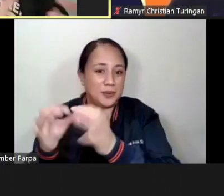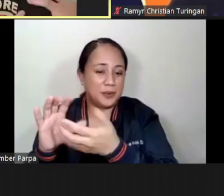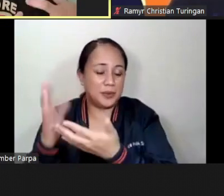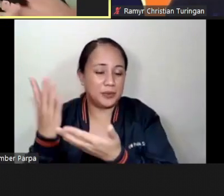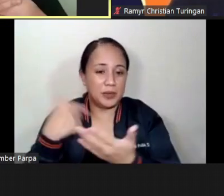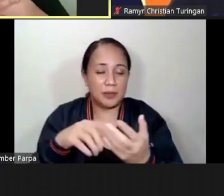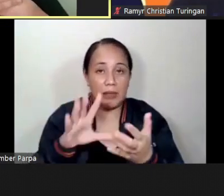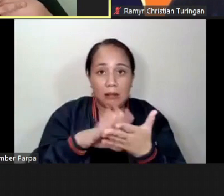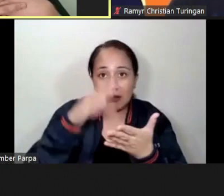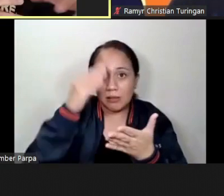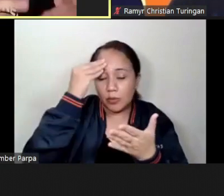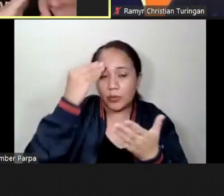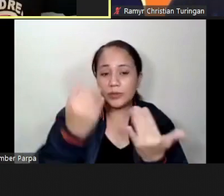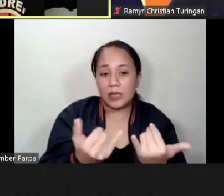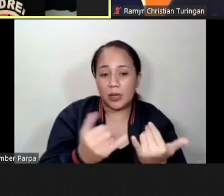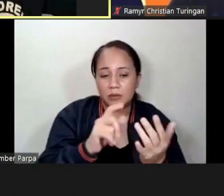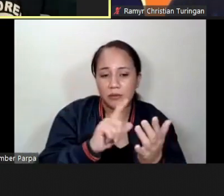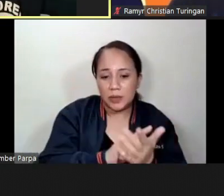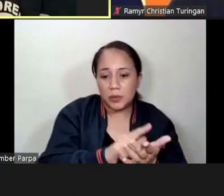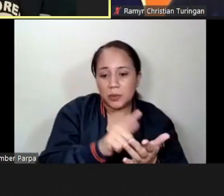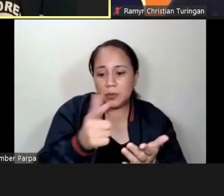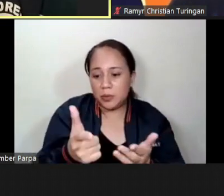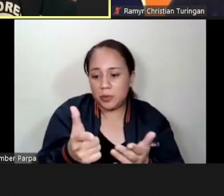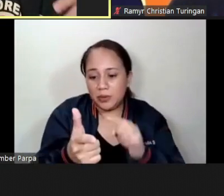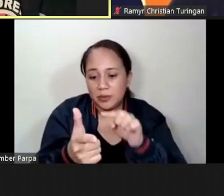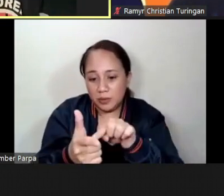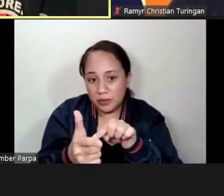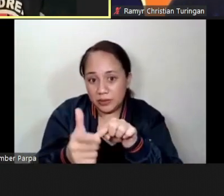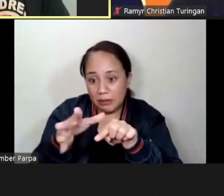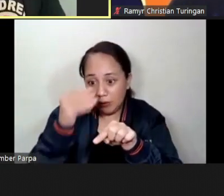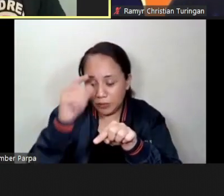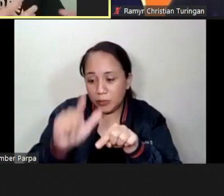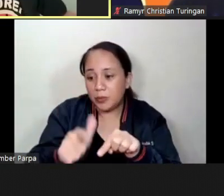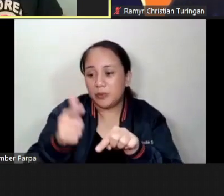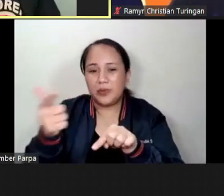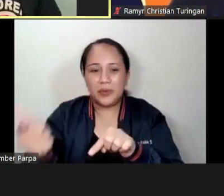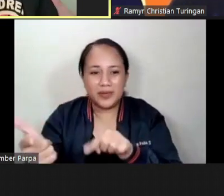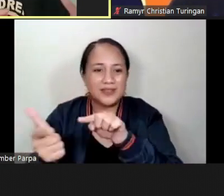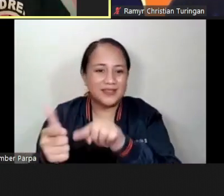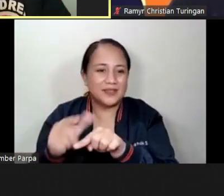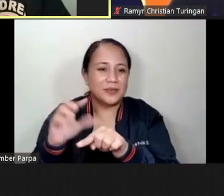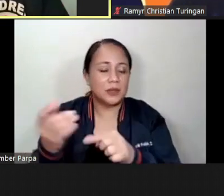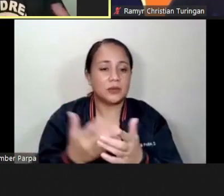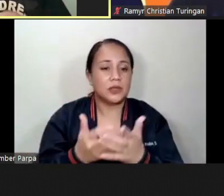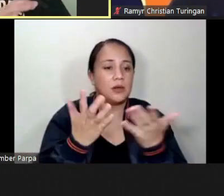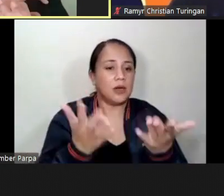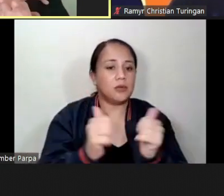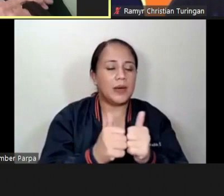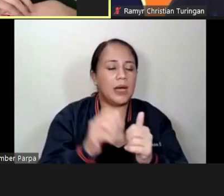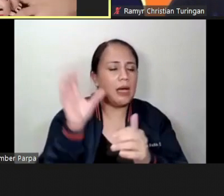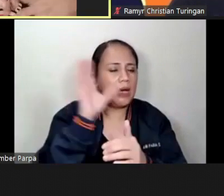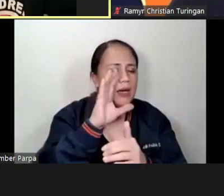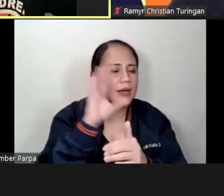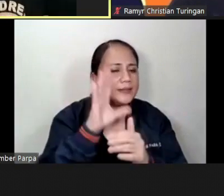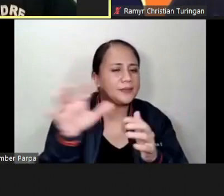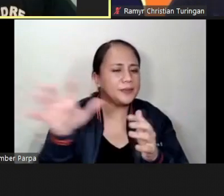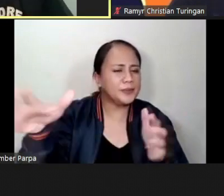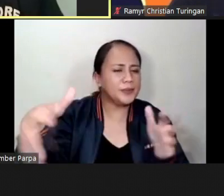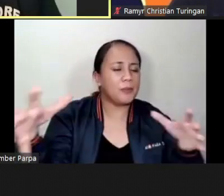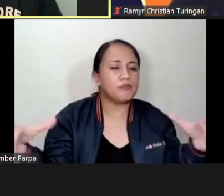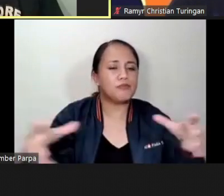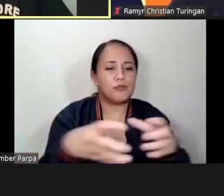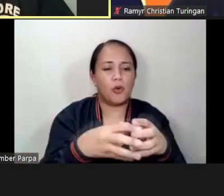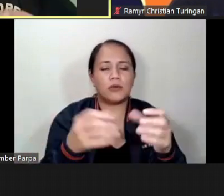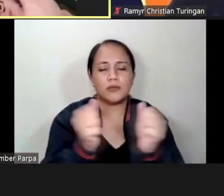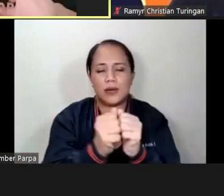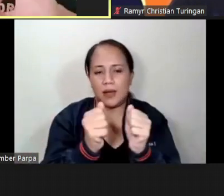yung natutunan ng isang tao sa akin is maaari rin niyang ibahagi sa iba. So sa pamamagitan no, makakalap tayo ng mas madami pang